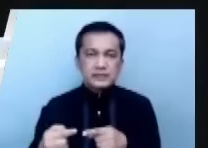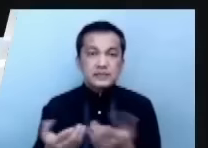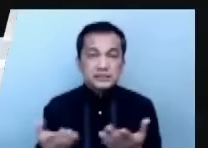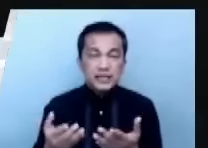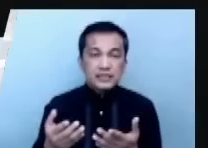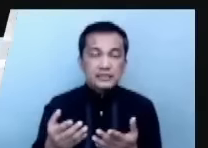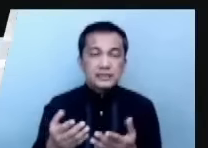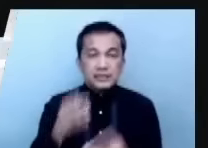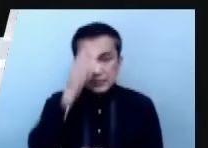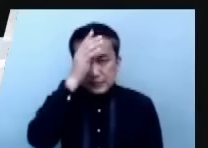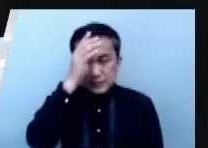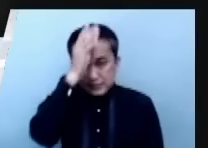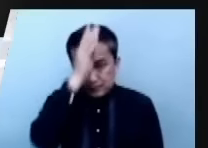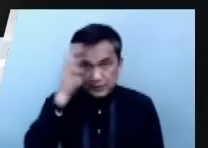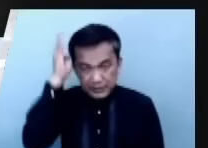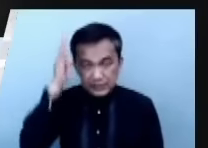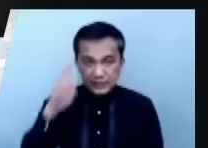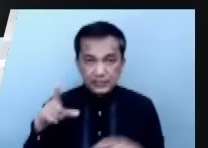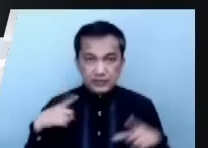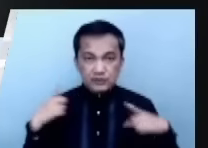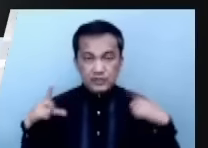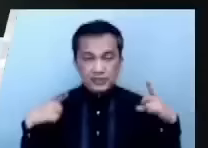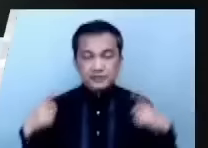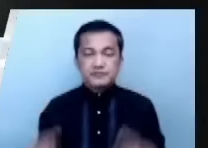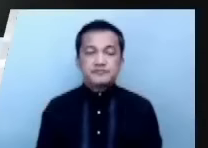namin para